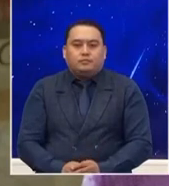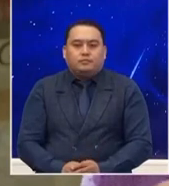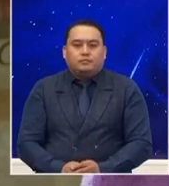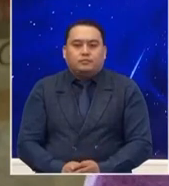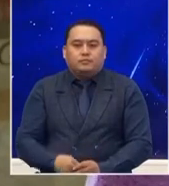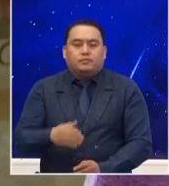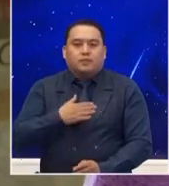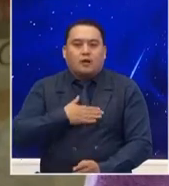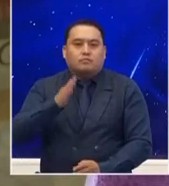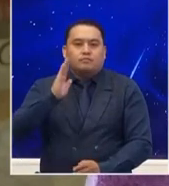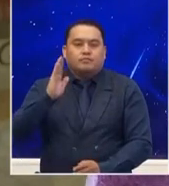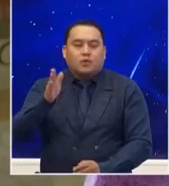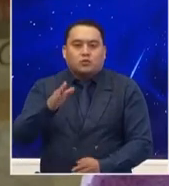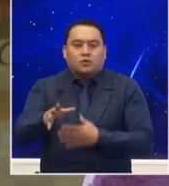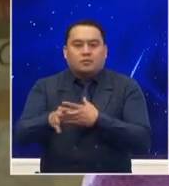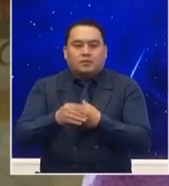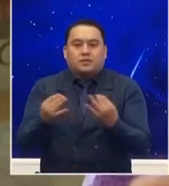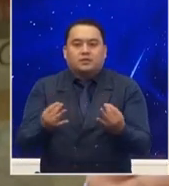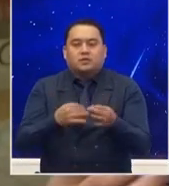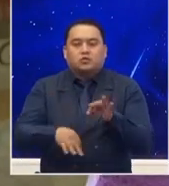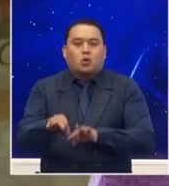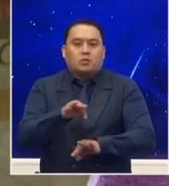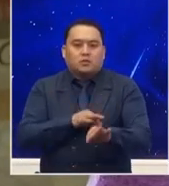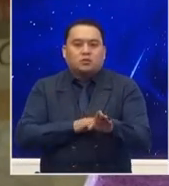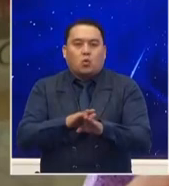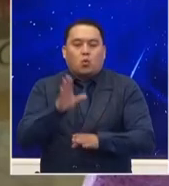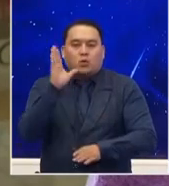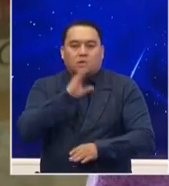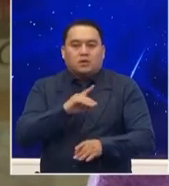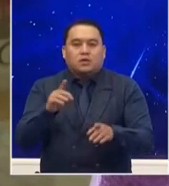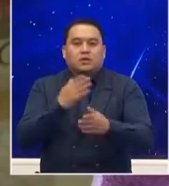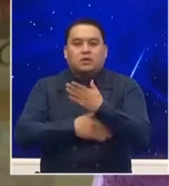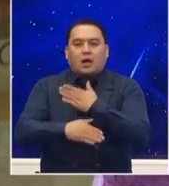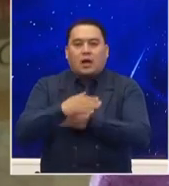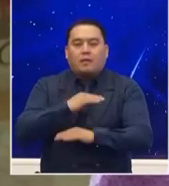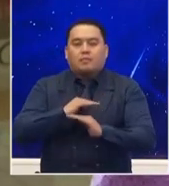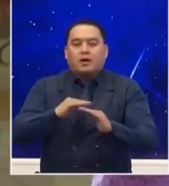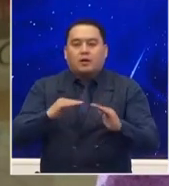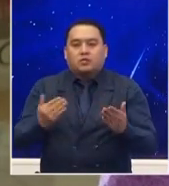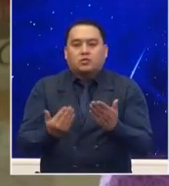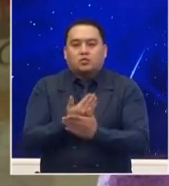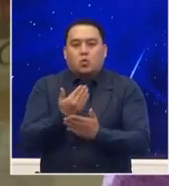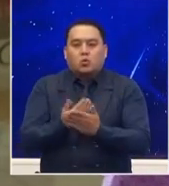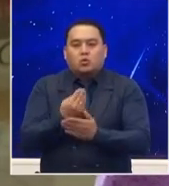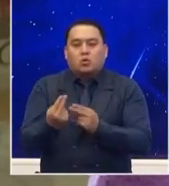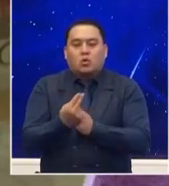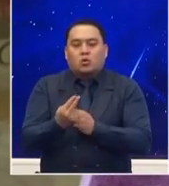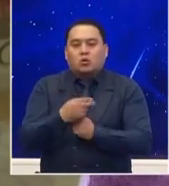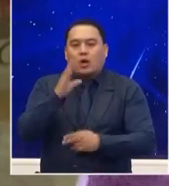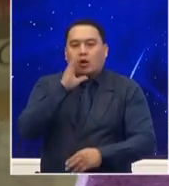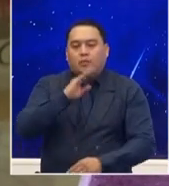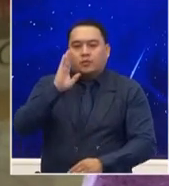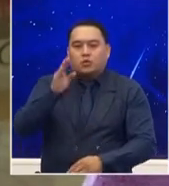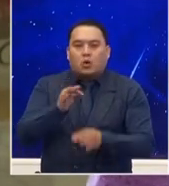Енді біз алдағы уақытта бірлесіп қызықты жобаларды іске асыра аламыз. Ерекше қажеттілігі бар балалар жаңа дүниелерді үйренетін болады.